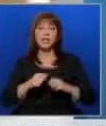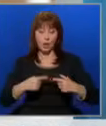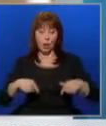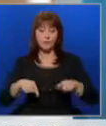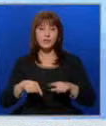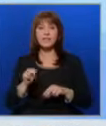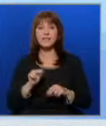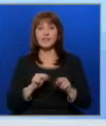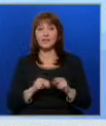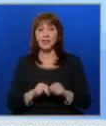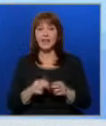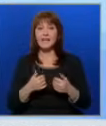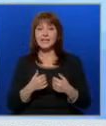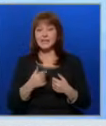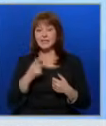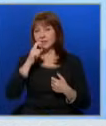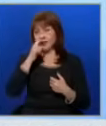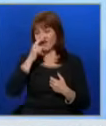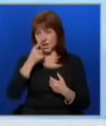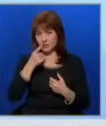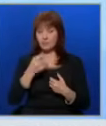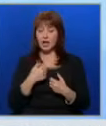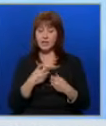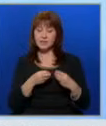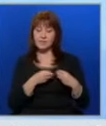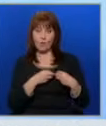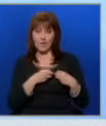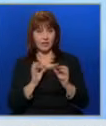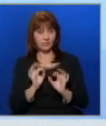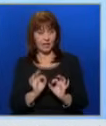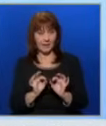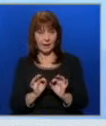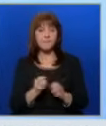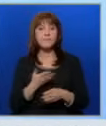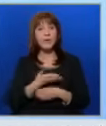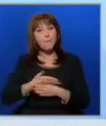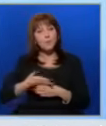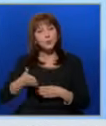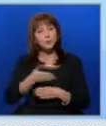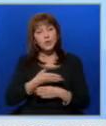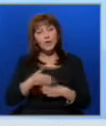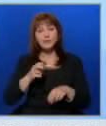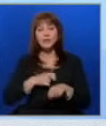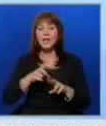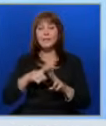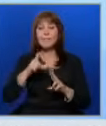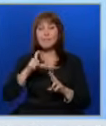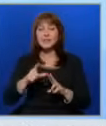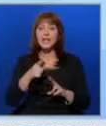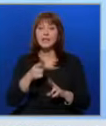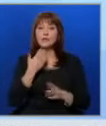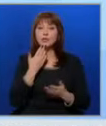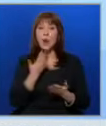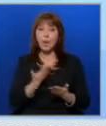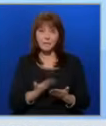много по-важно и аз съм уверен, че ще продължи да бъде така, е постоянството на ДПС в това, което те са